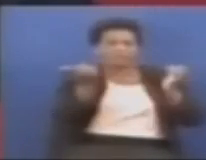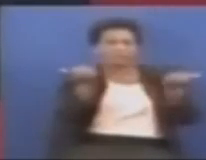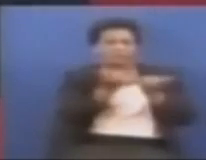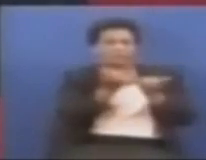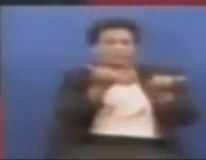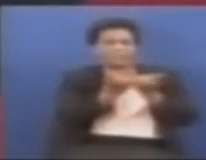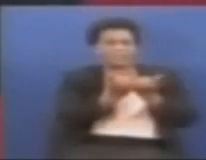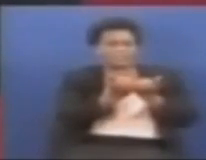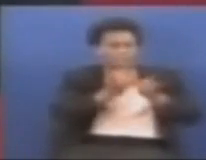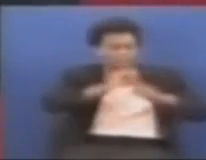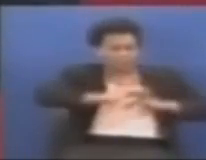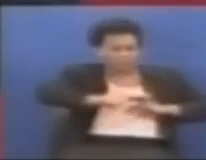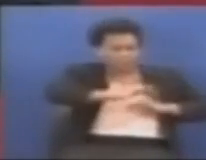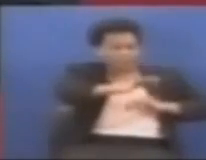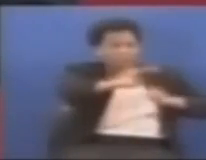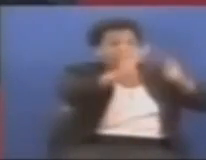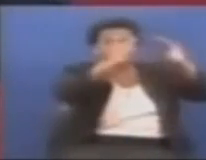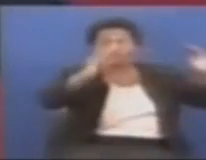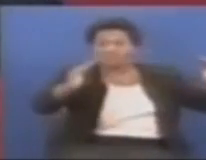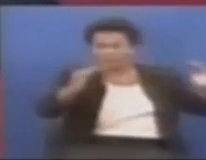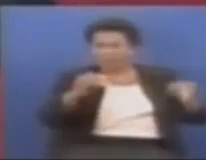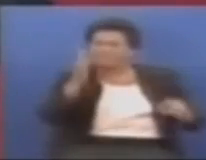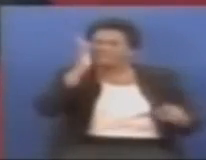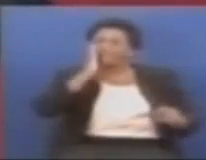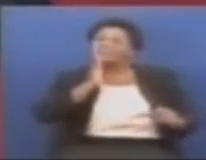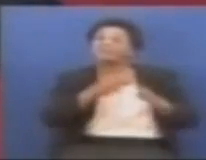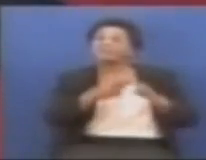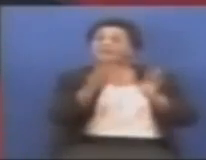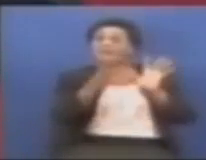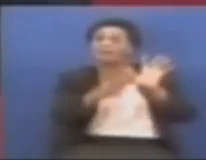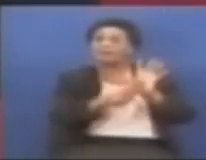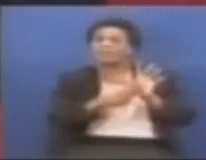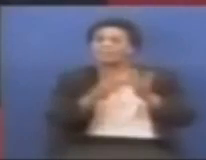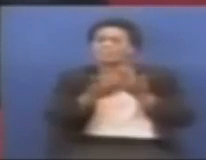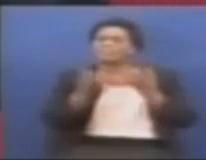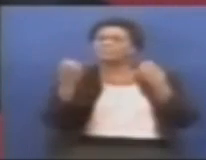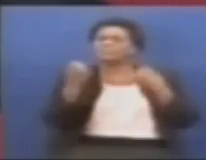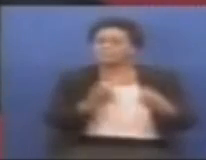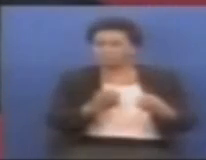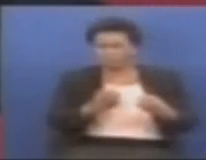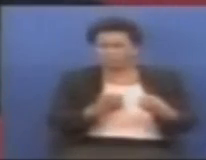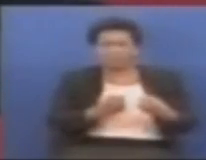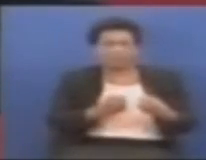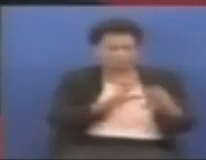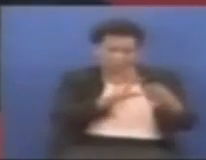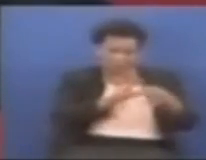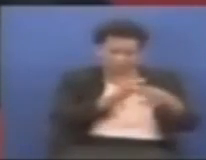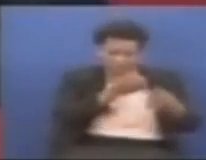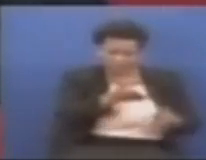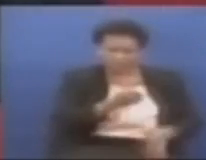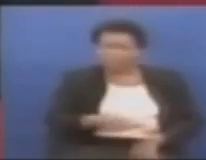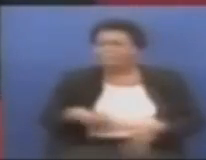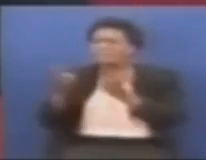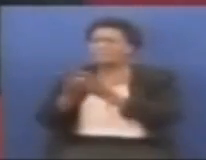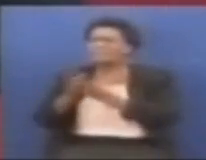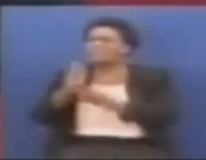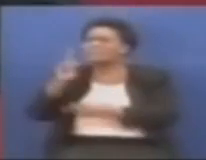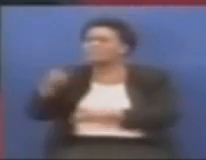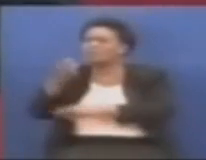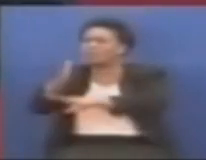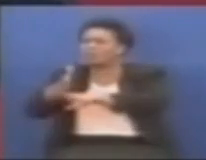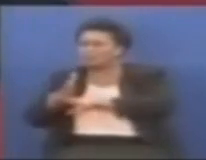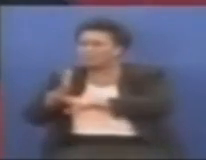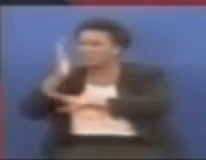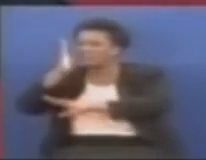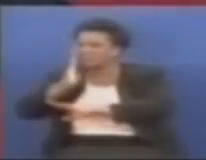vijana 1800 nchi nzima, lakini vile vile kampuni za vijana zinazofanya kilimo pia zimeanza kushiriki moja kwa moja